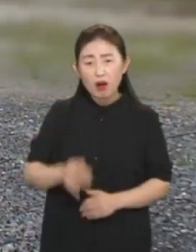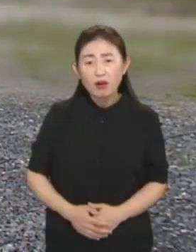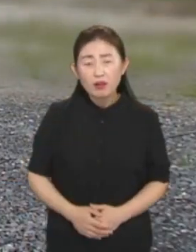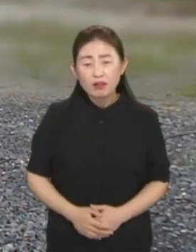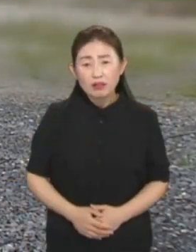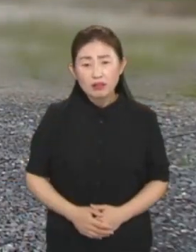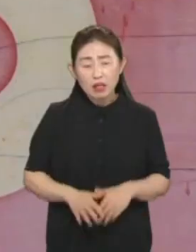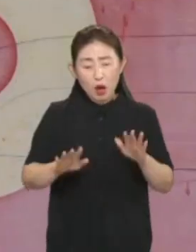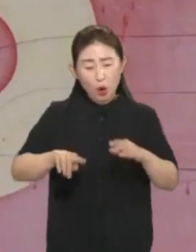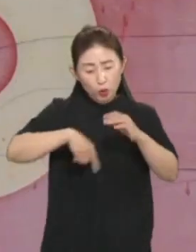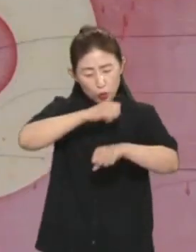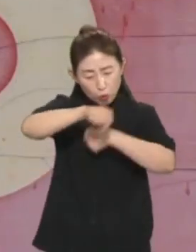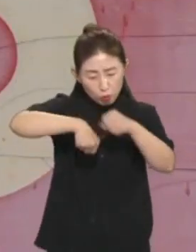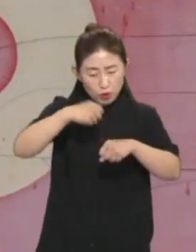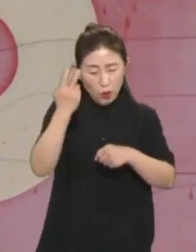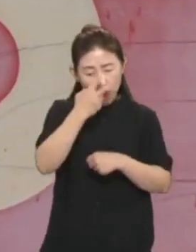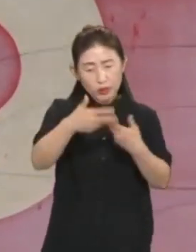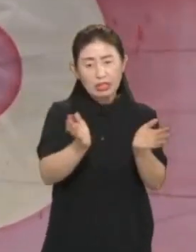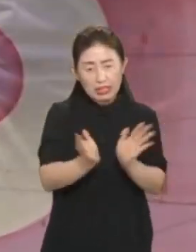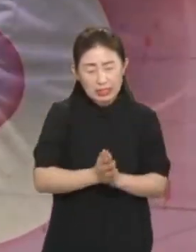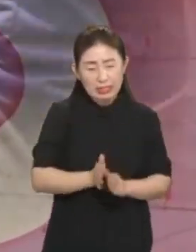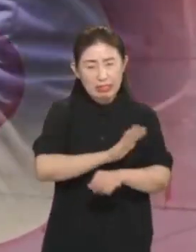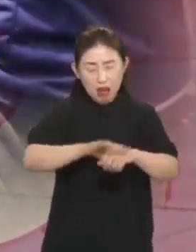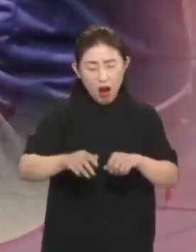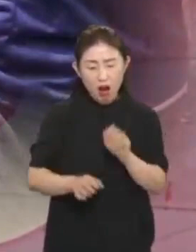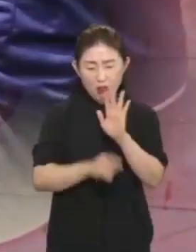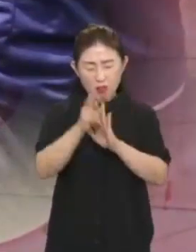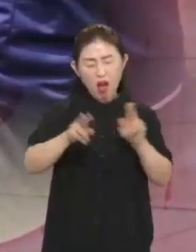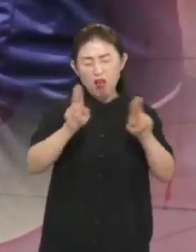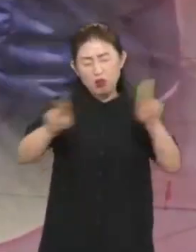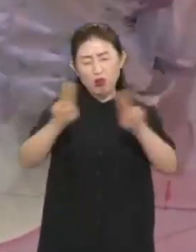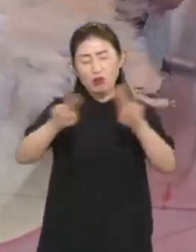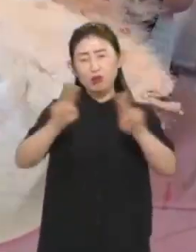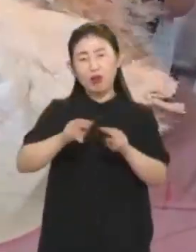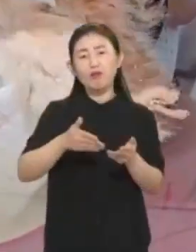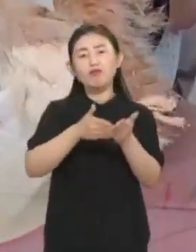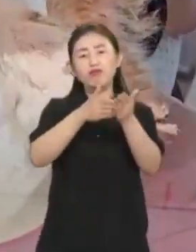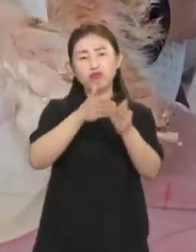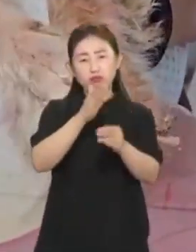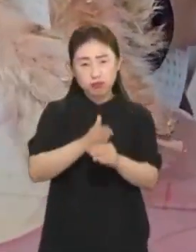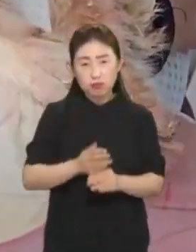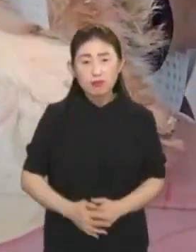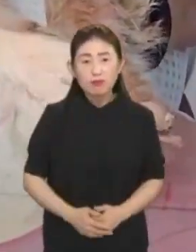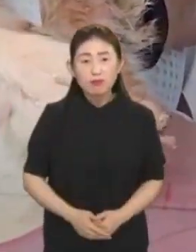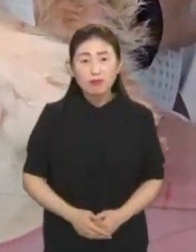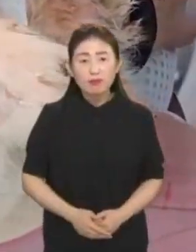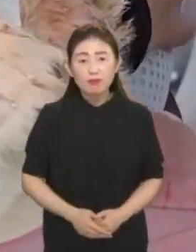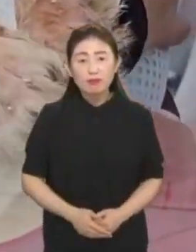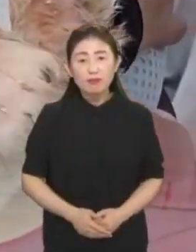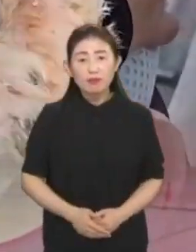동물보호단체들은 이참에 반려동물 경매장 제도를 철폐하자는 주장도 하고 있습니다. TJB 이수복입니다.